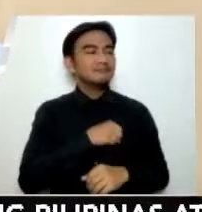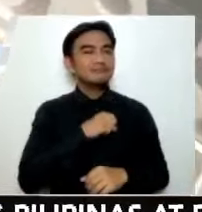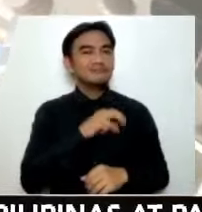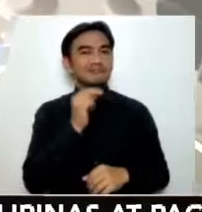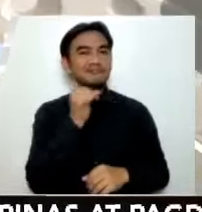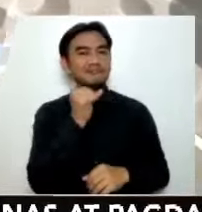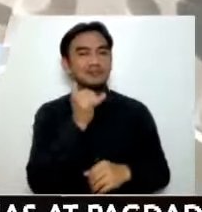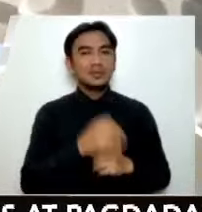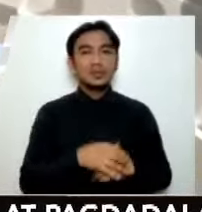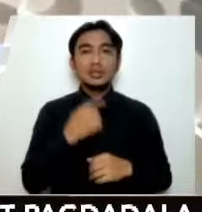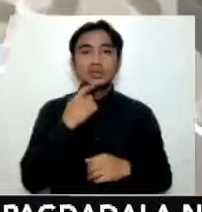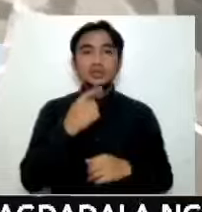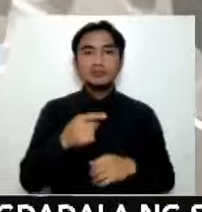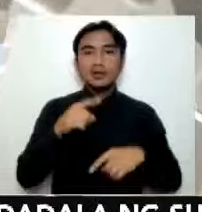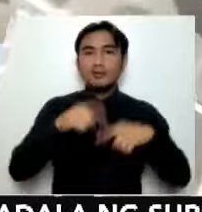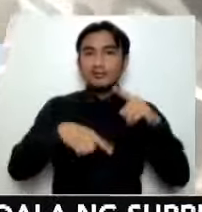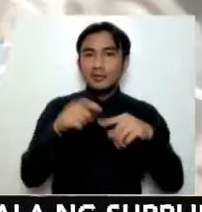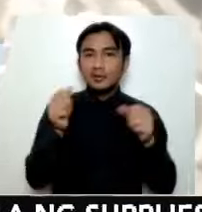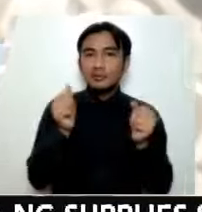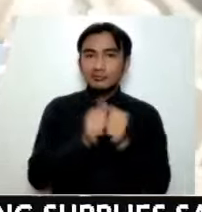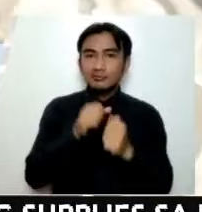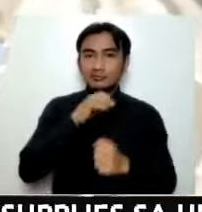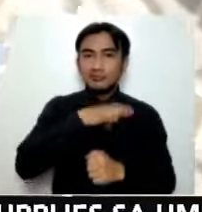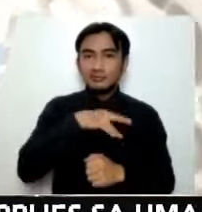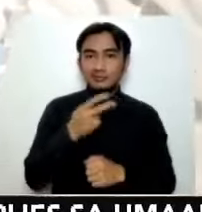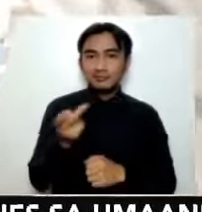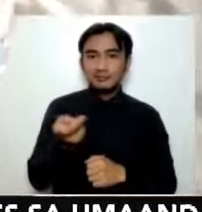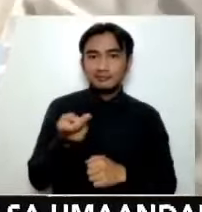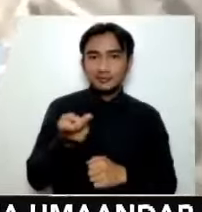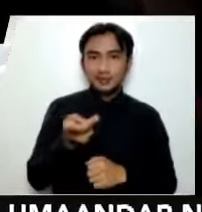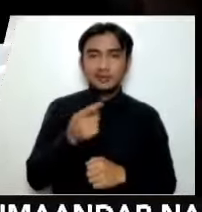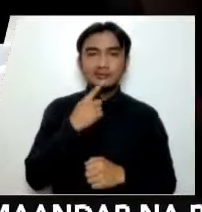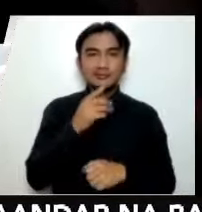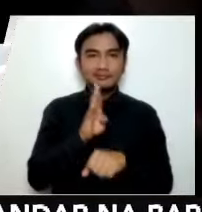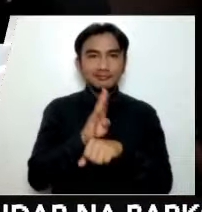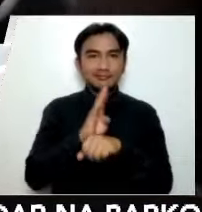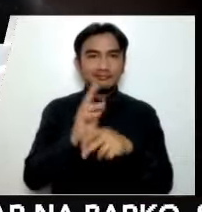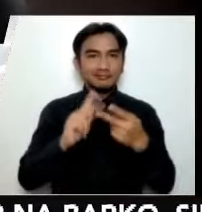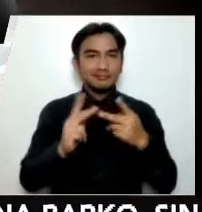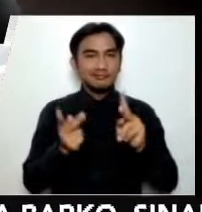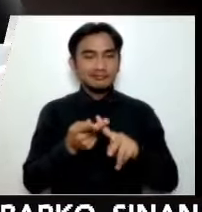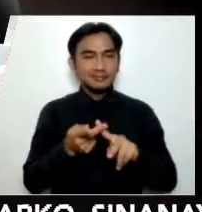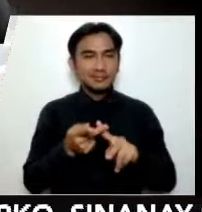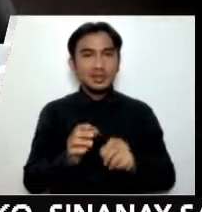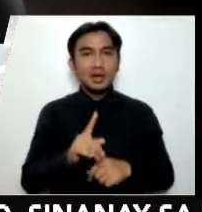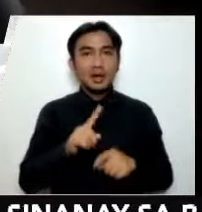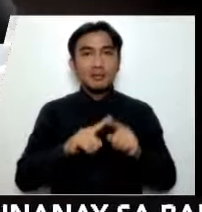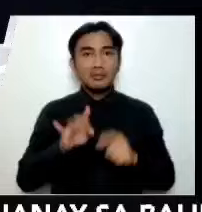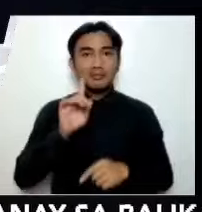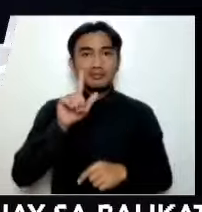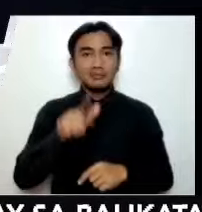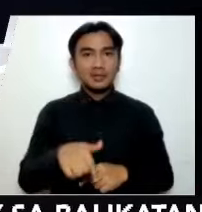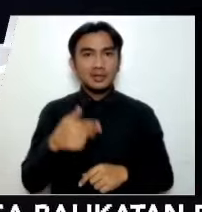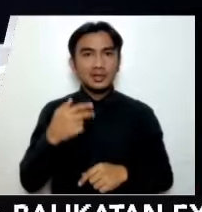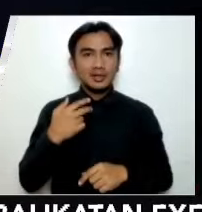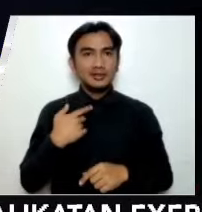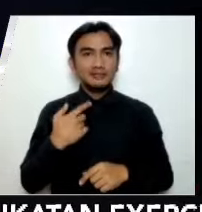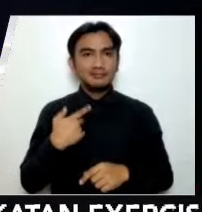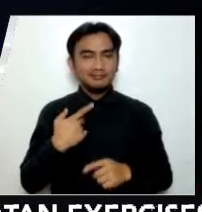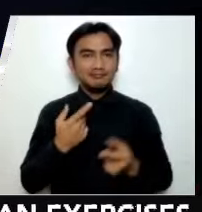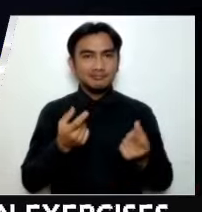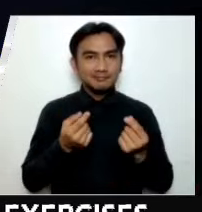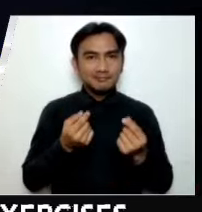ikang turingan daw nila ng suspect na dati niyang kasosyo sa negosyo pero nilayuan niya ito kalaunan tinatakot